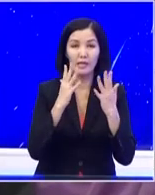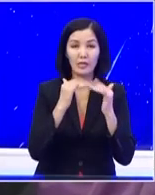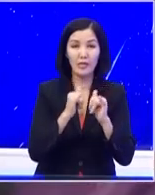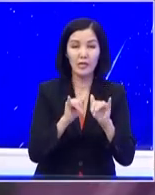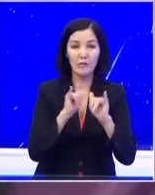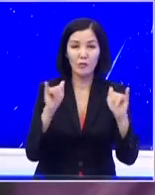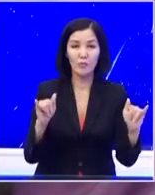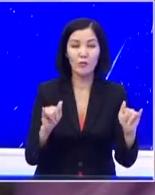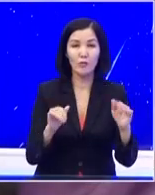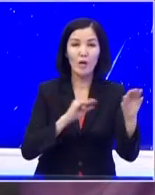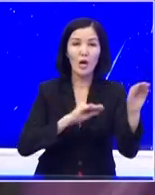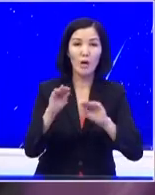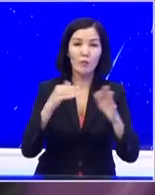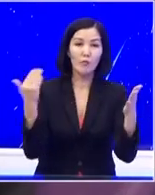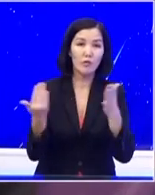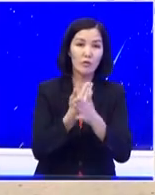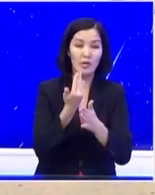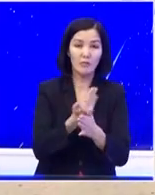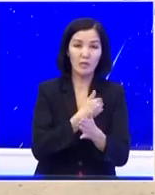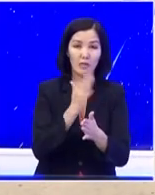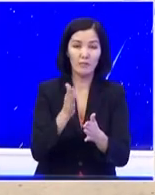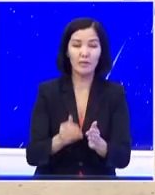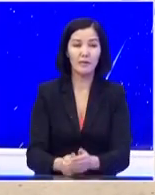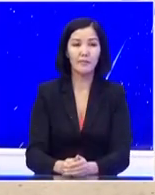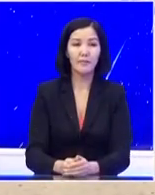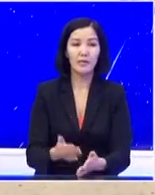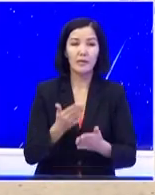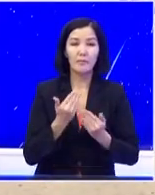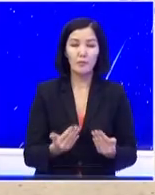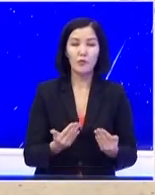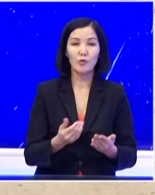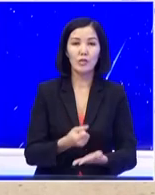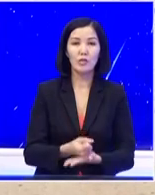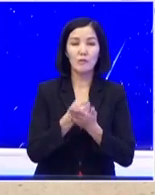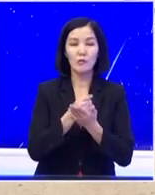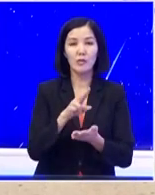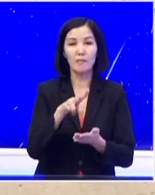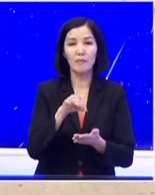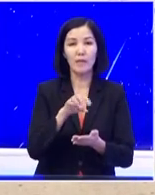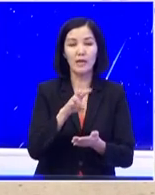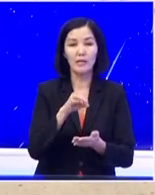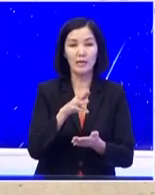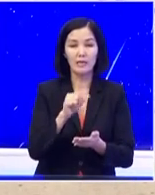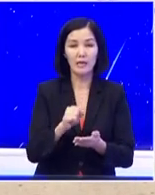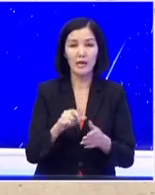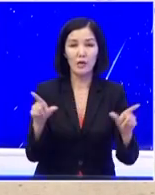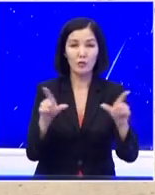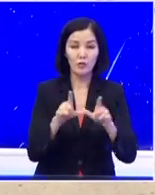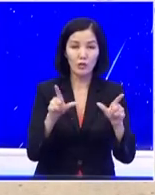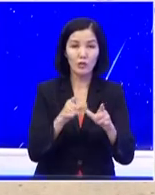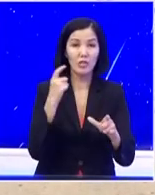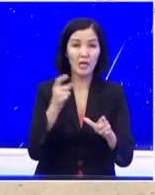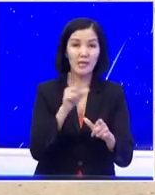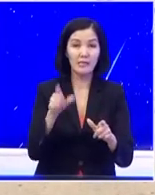арналған құрал-жабдықтарды жаңартпақ ниетте. Біздің демеушілеріміз бүгінгі күнге планета ағзан деген дүкеншіміз,